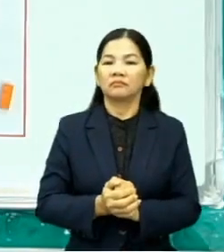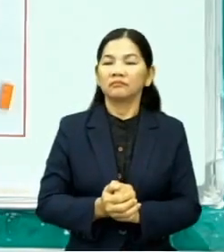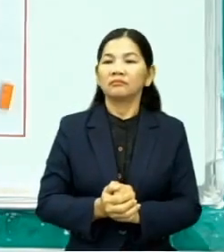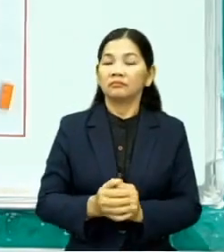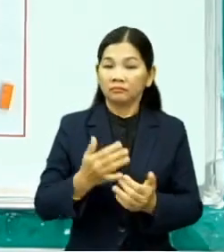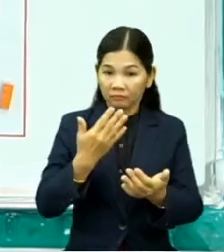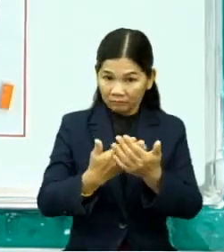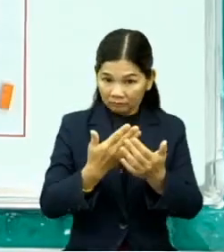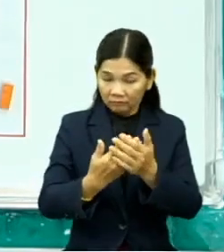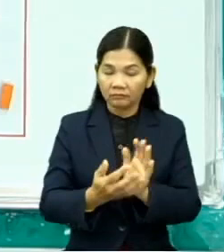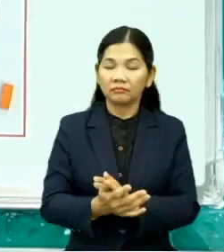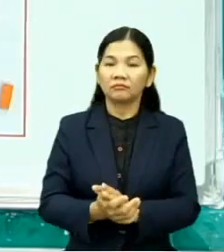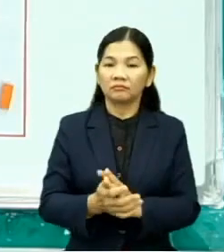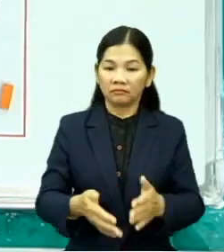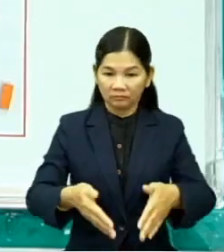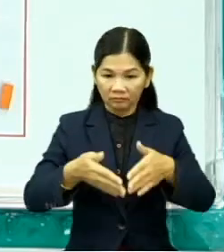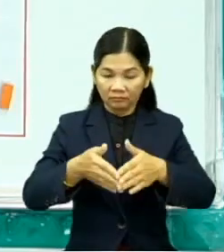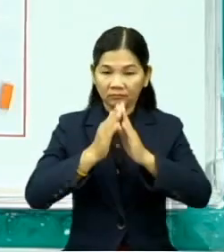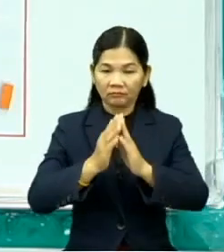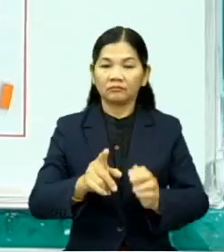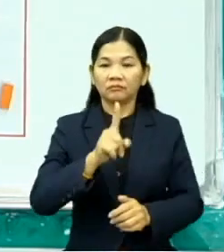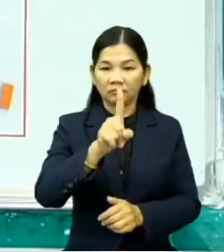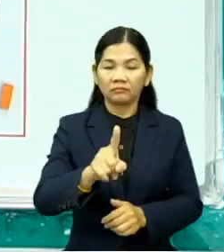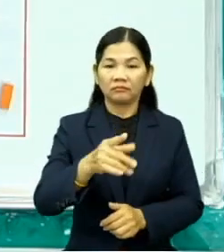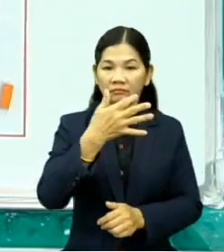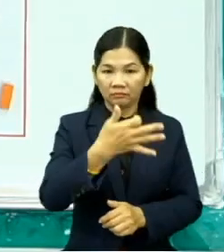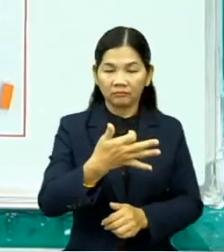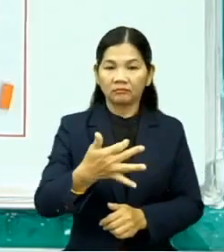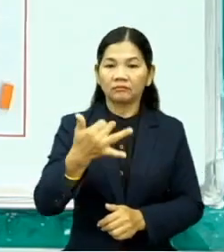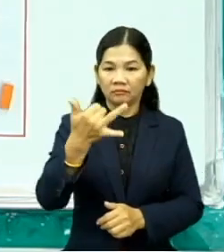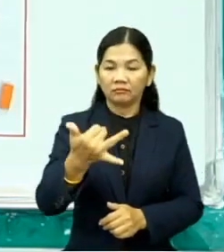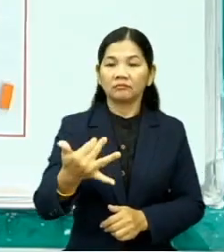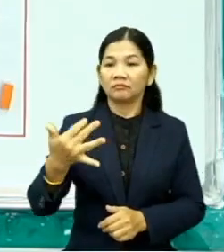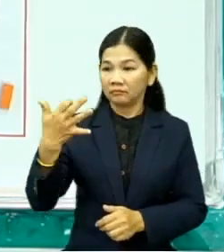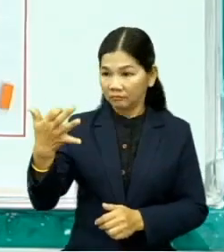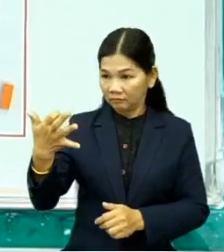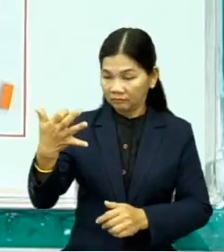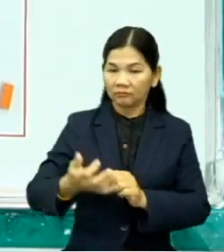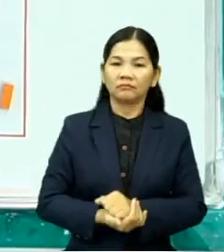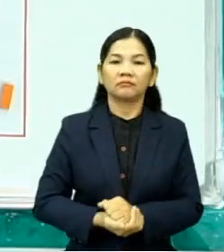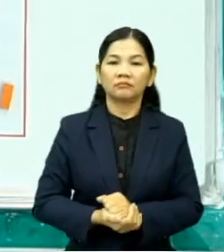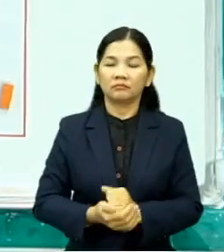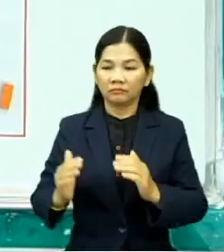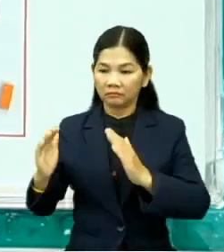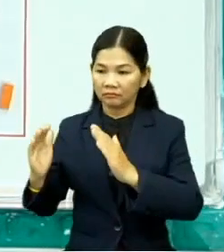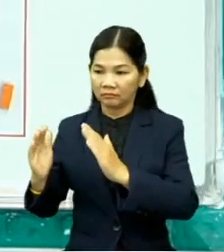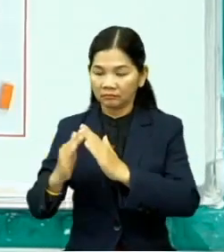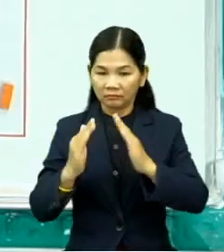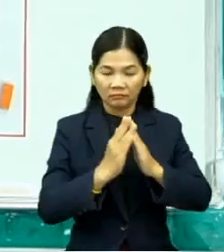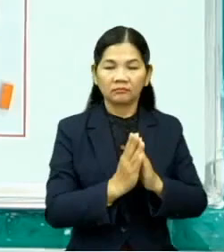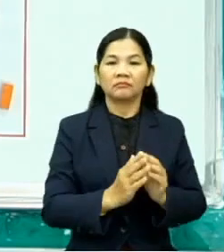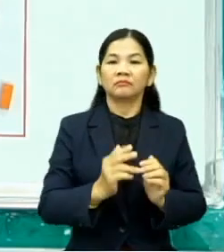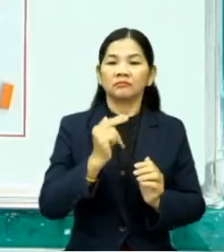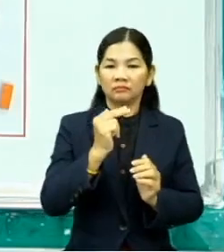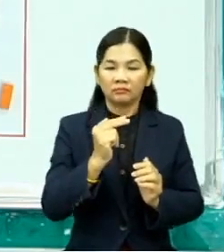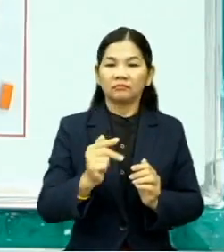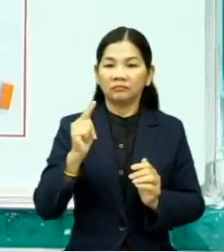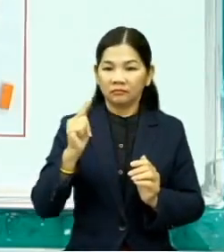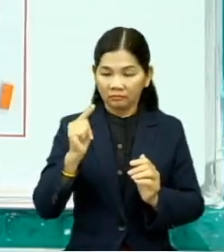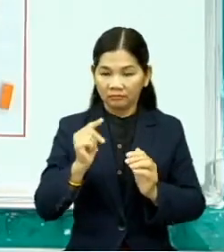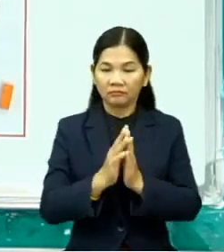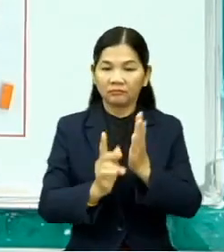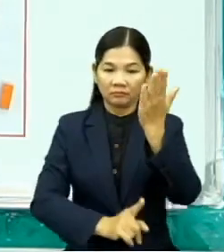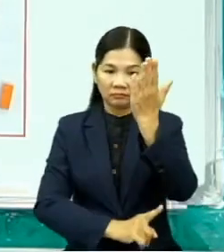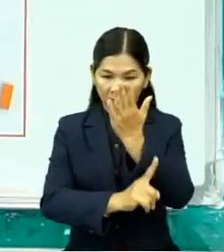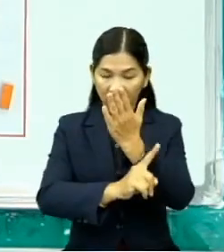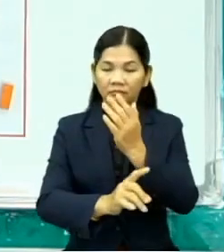dài chả quạt cao nơi chân nam mùi bồn phẩm bầy rơi chật sập phẩm bầy nơi phung chơ niêng phố không bệnh